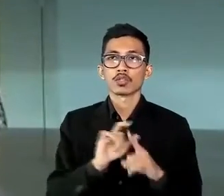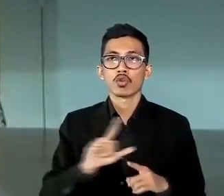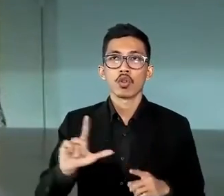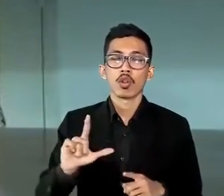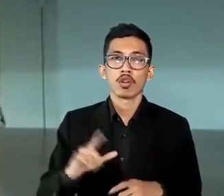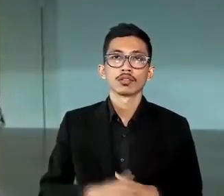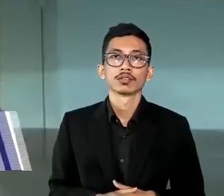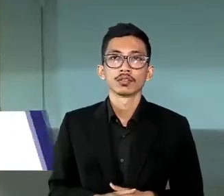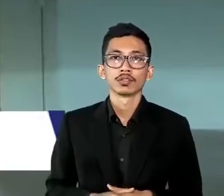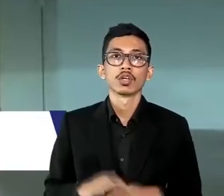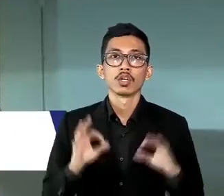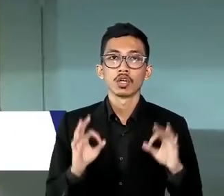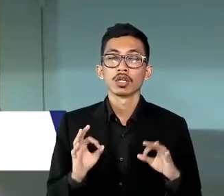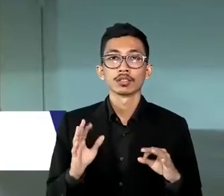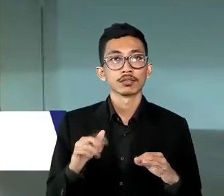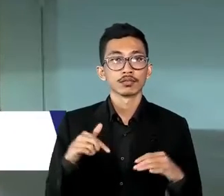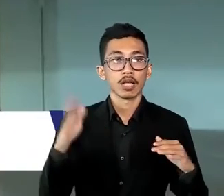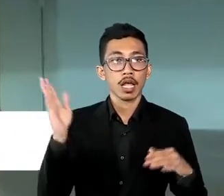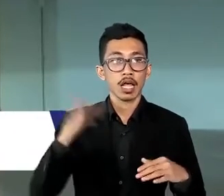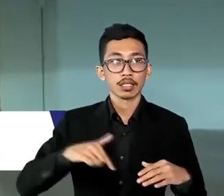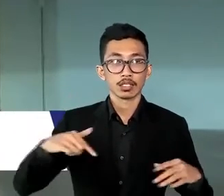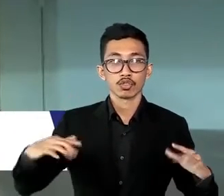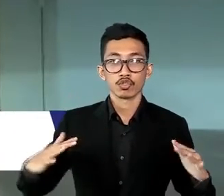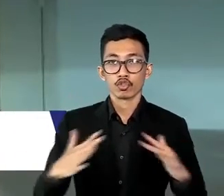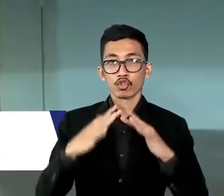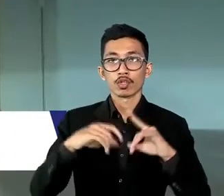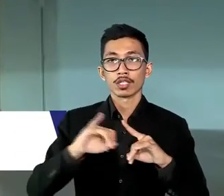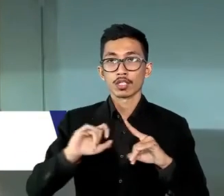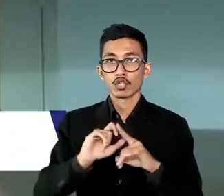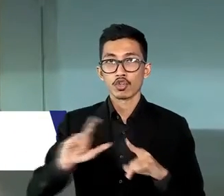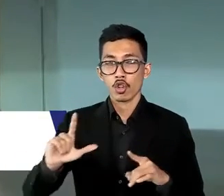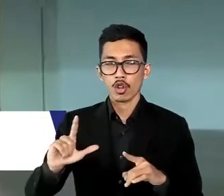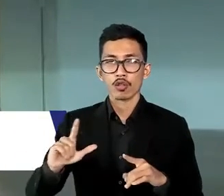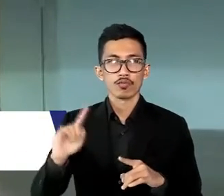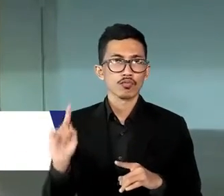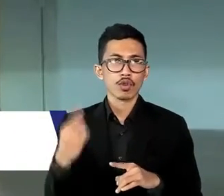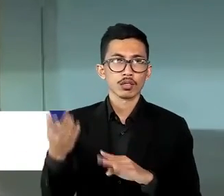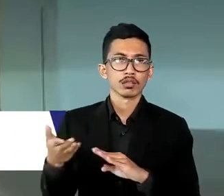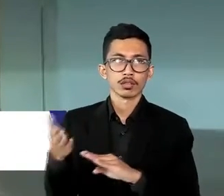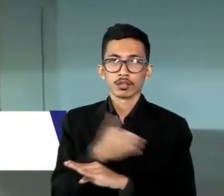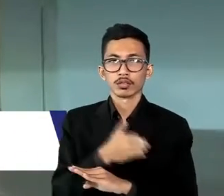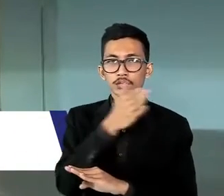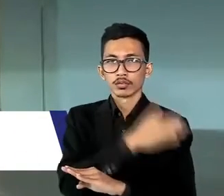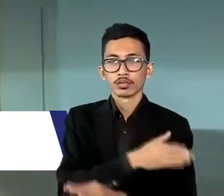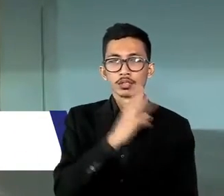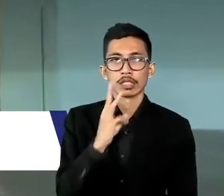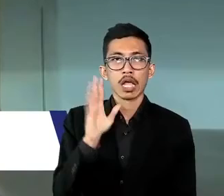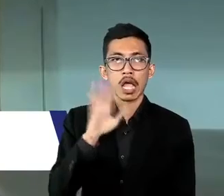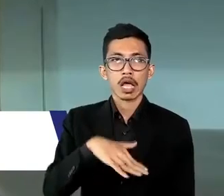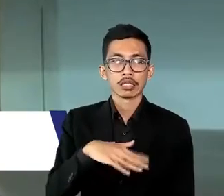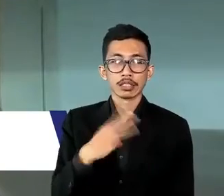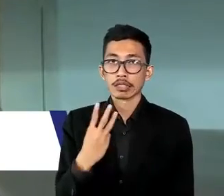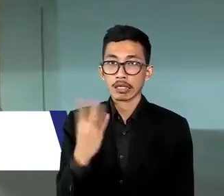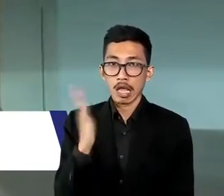tren penurunan di Gunung Kidul juga sudah mulai dari 3 hari yang lalu kalau tidak salah. Ini tetapi masih fluktuatif, ya.